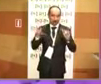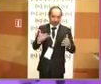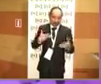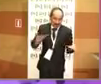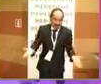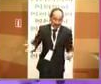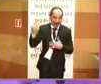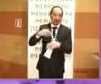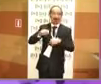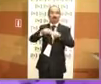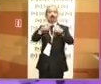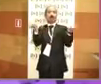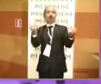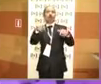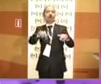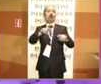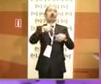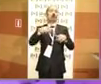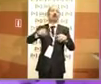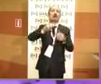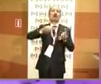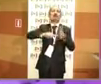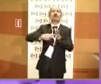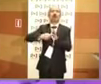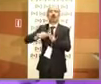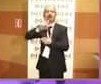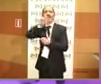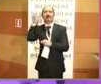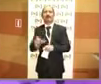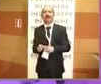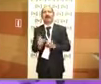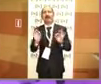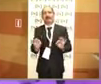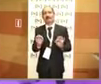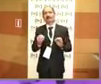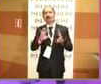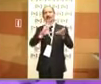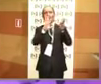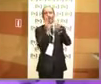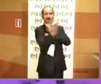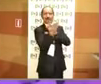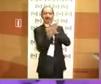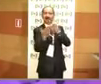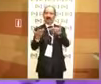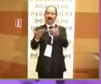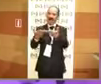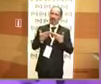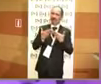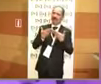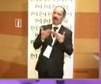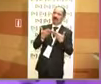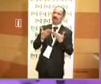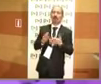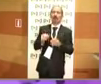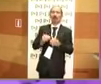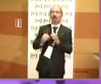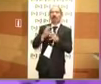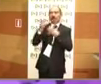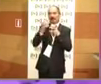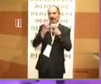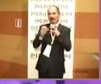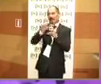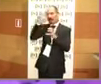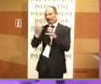rottura del nostro rapporto con milioni di italiani, con un riformismo che ci ha aiutato a portare l'Italia della crisi, ma chi l'ha